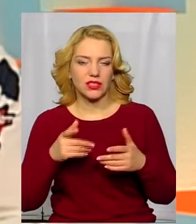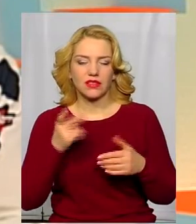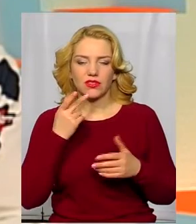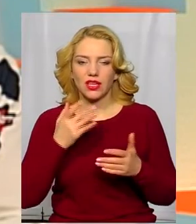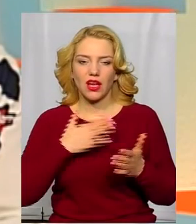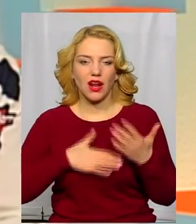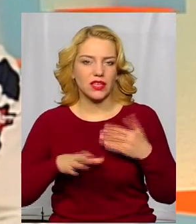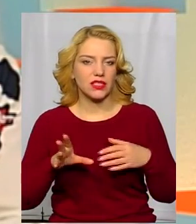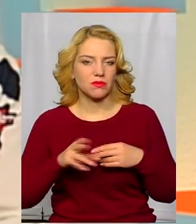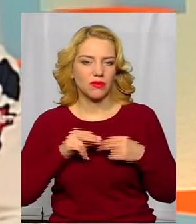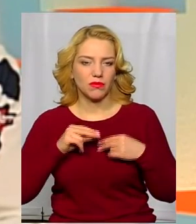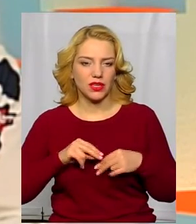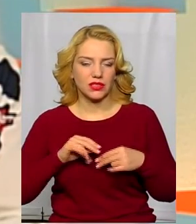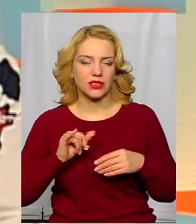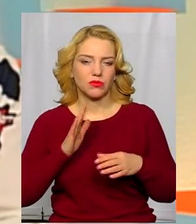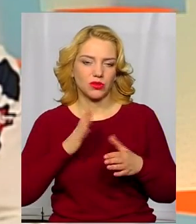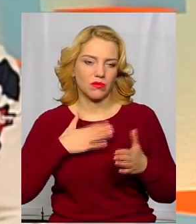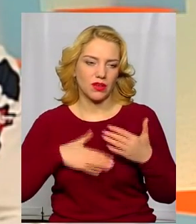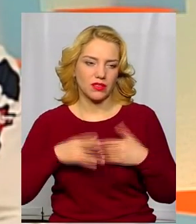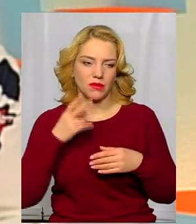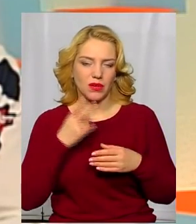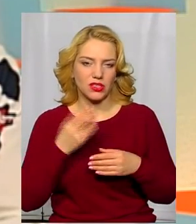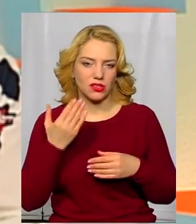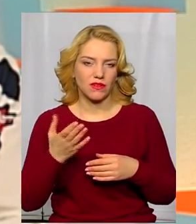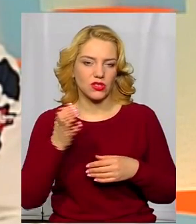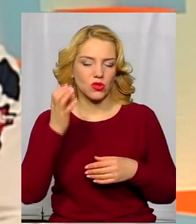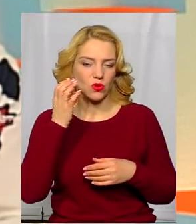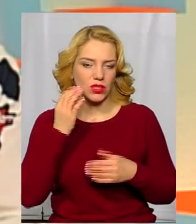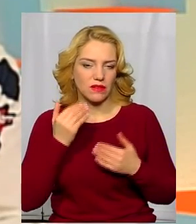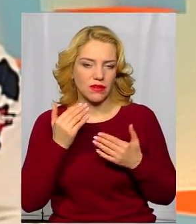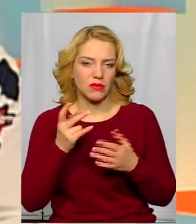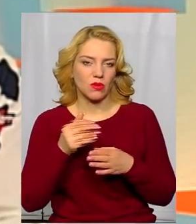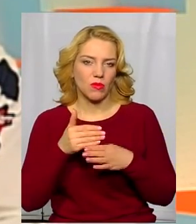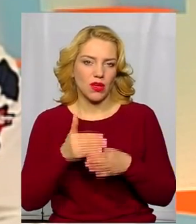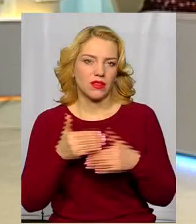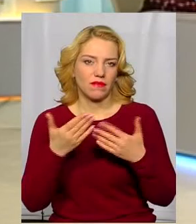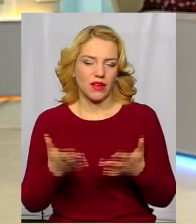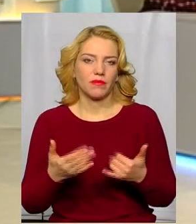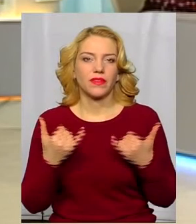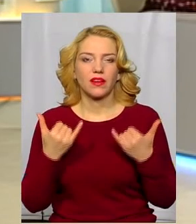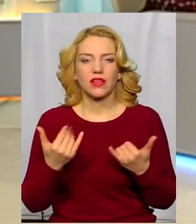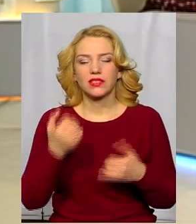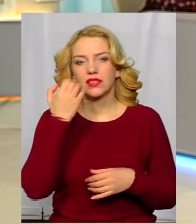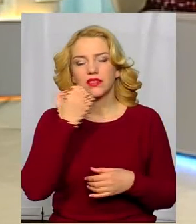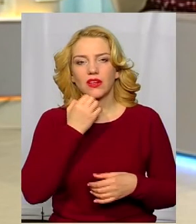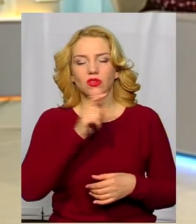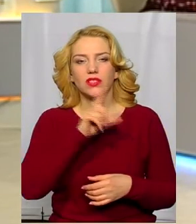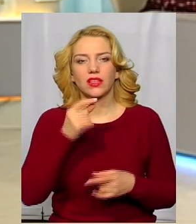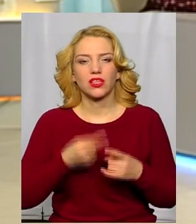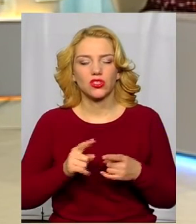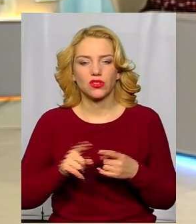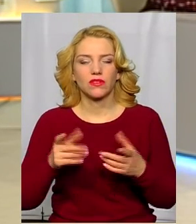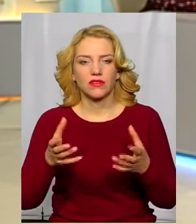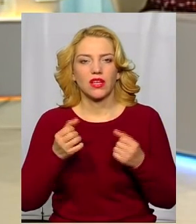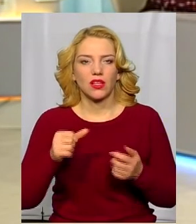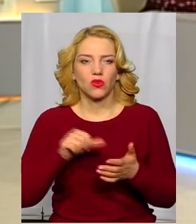співпраці і будемо тільки раді вас бачити, вас слухати і вам допомагати. Що ж, наразі я дякую вам за те, що взяли